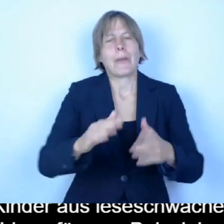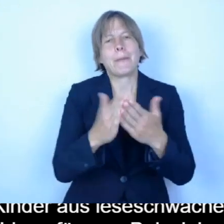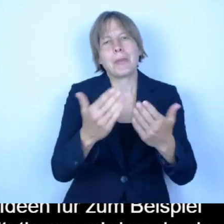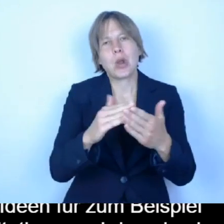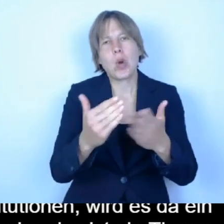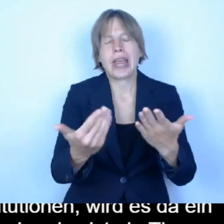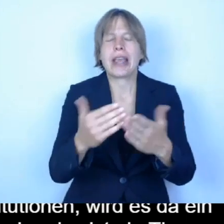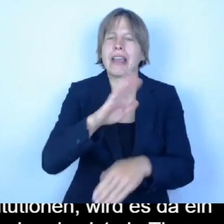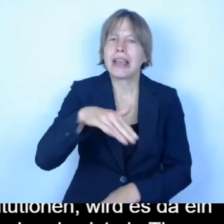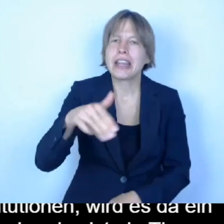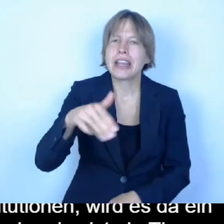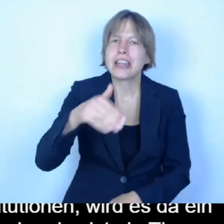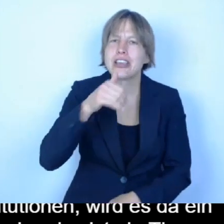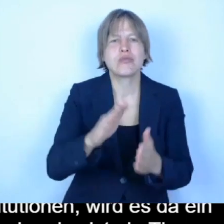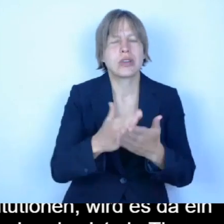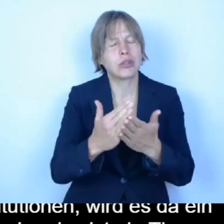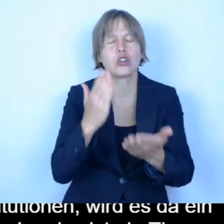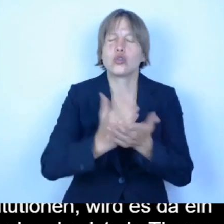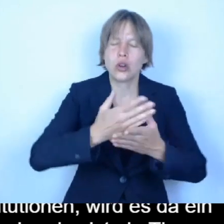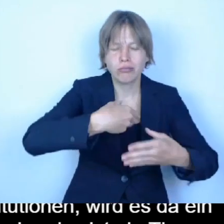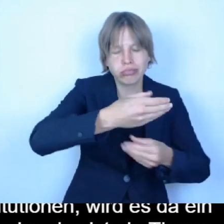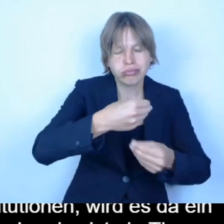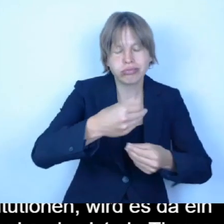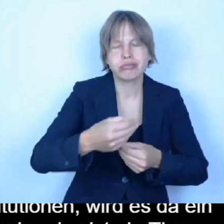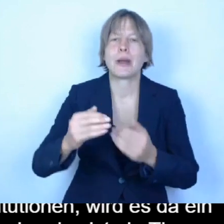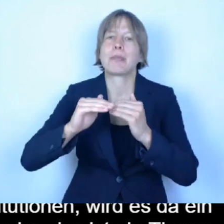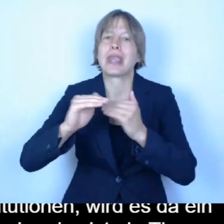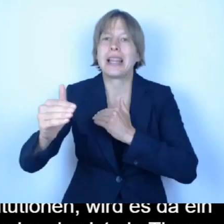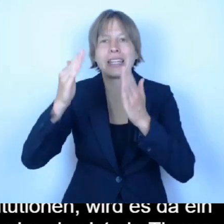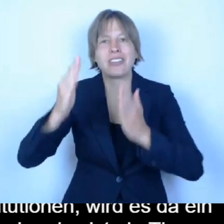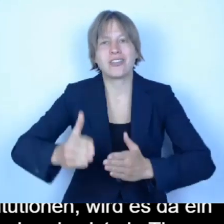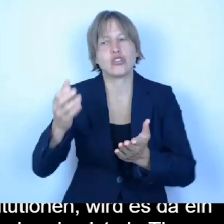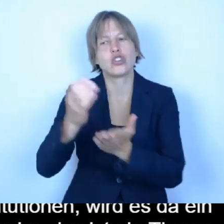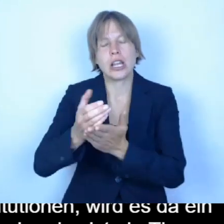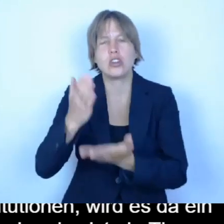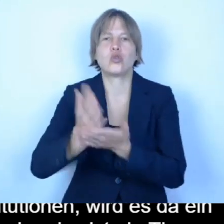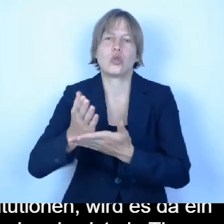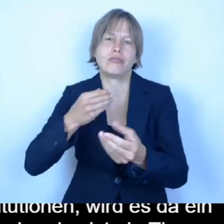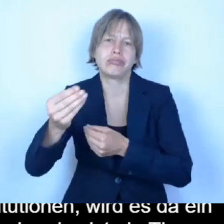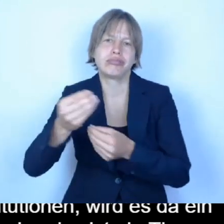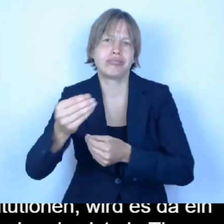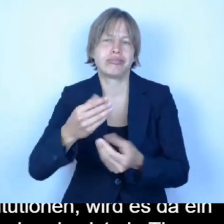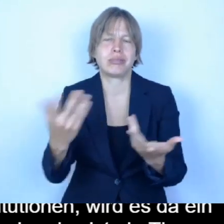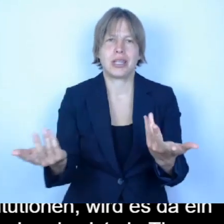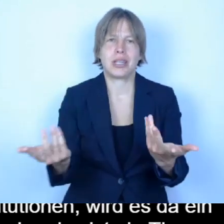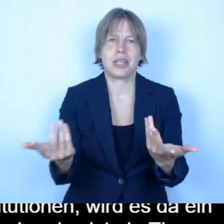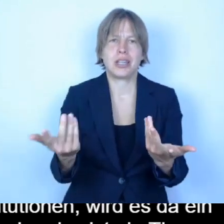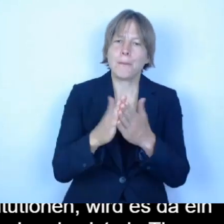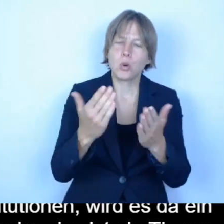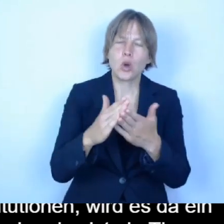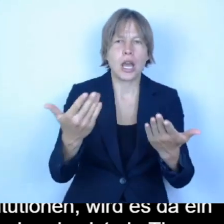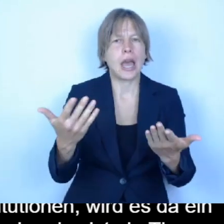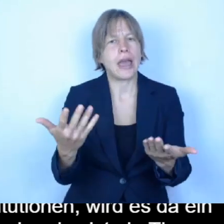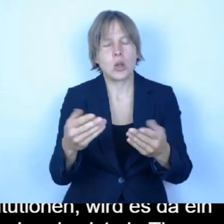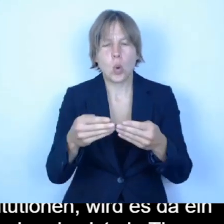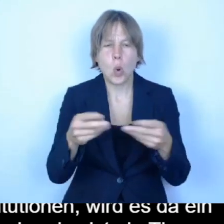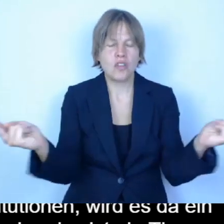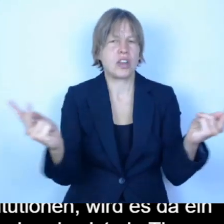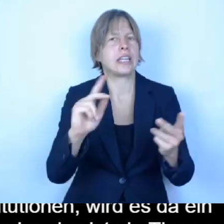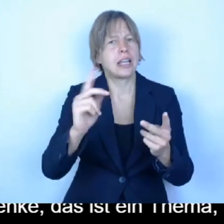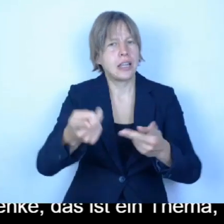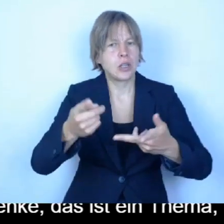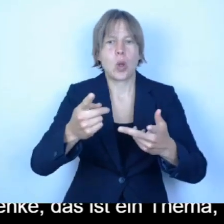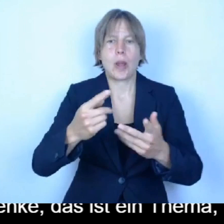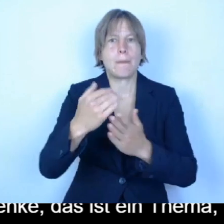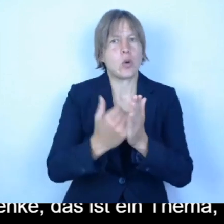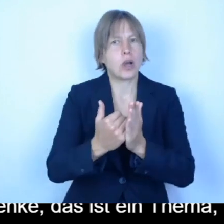der öffentlichen Büchereien im Gespräch, um genau solche Programme auf den Weg zu bringen und hier eben die Akzente zu setzen. Ich habe auch angesprochen, dass